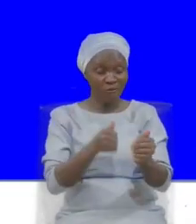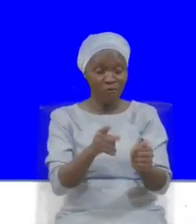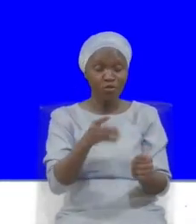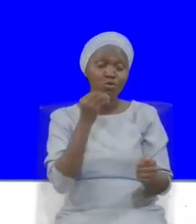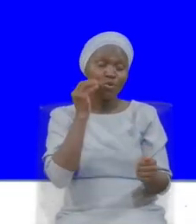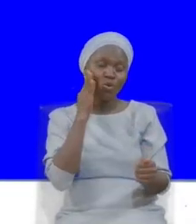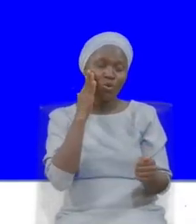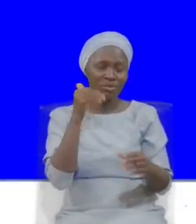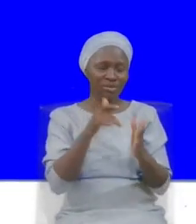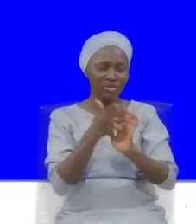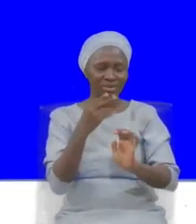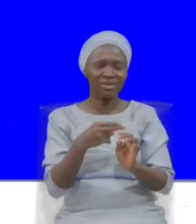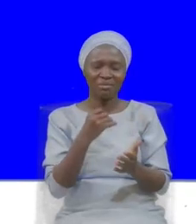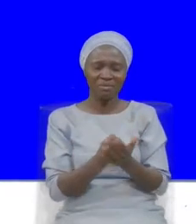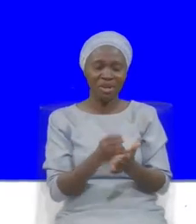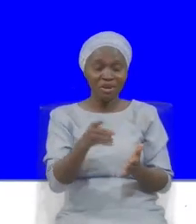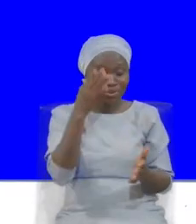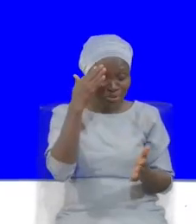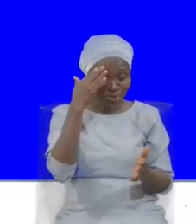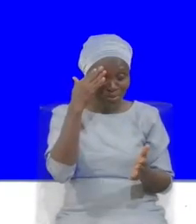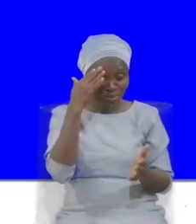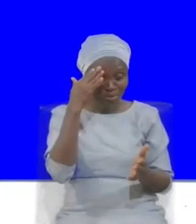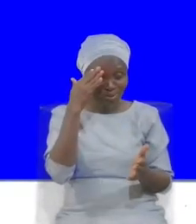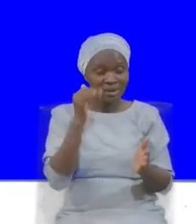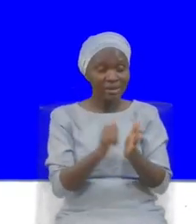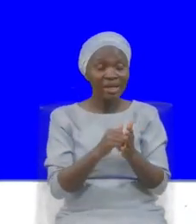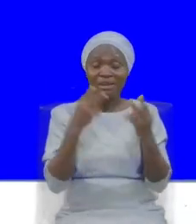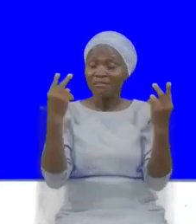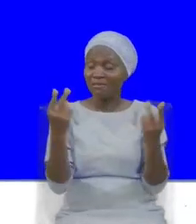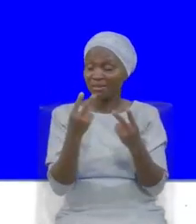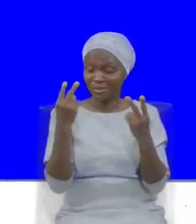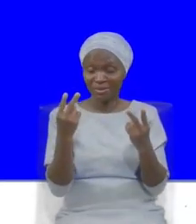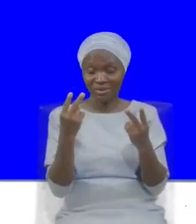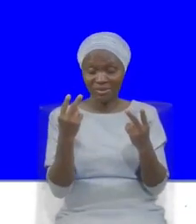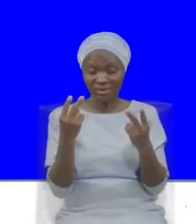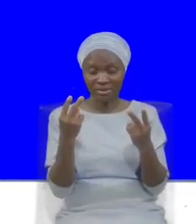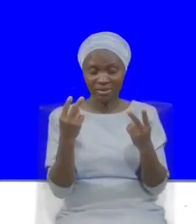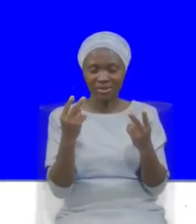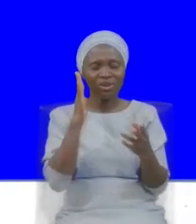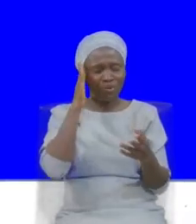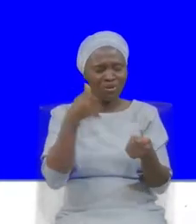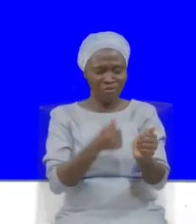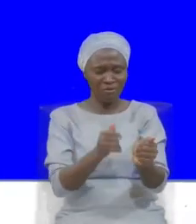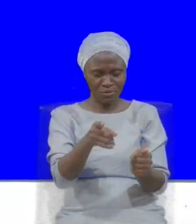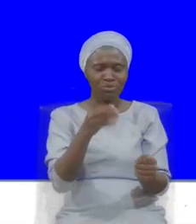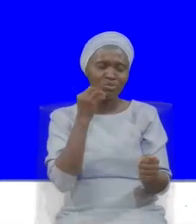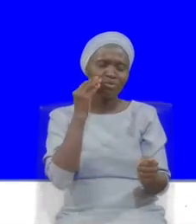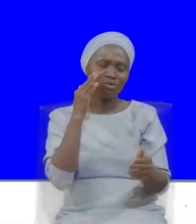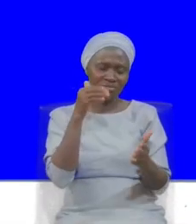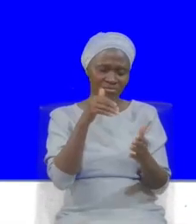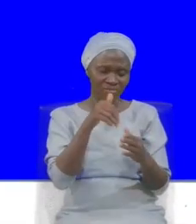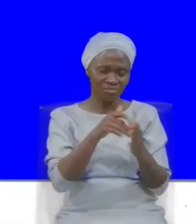aux prières vous accompagneront à la maison. Vous savez. Que la victoire vous accompagneront à la